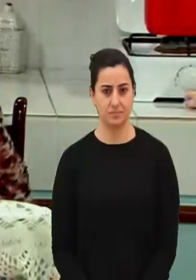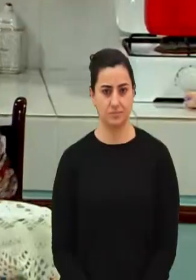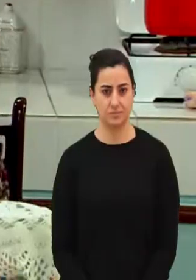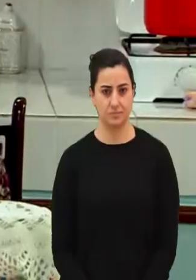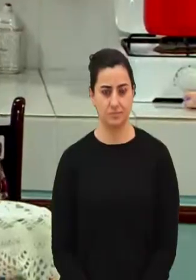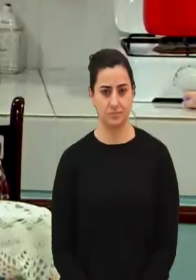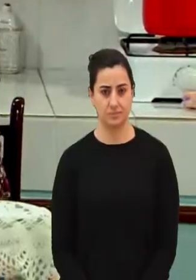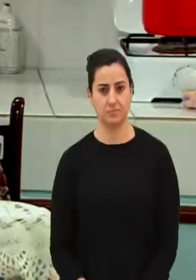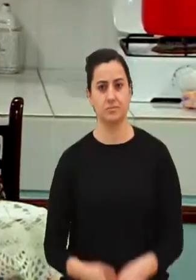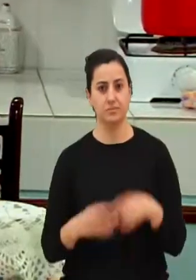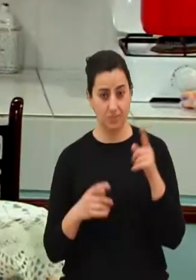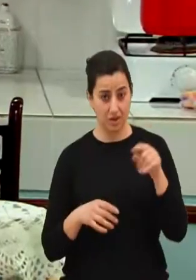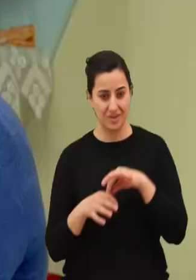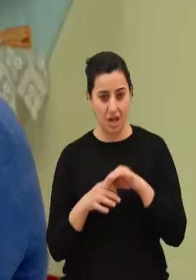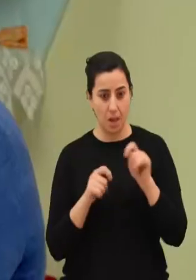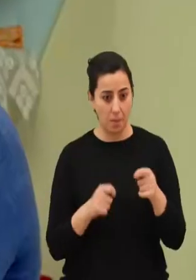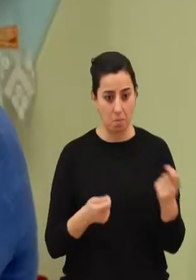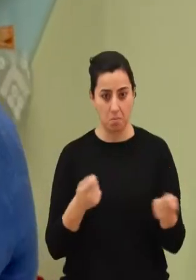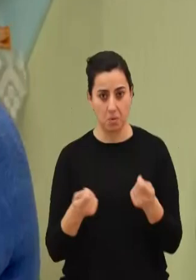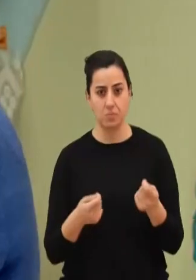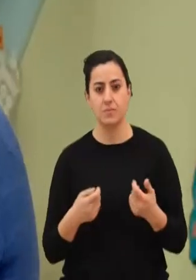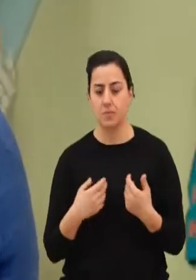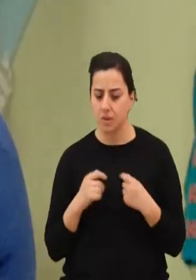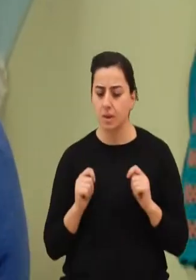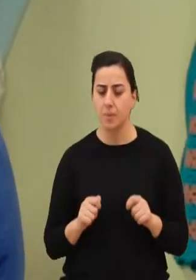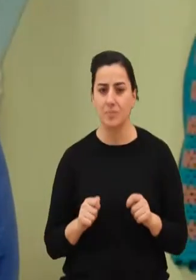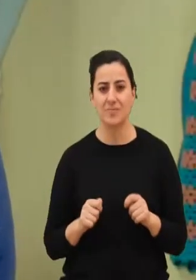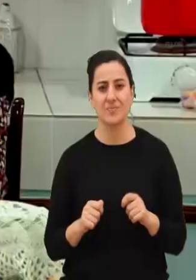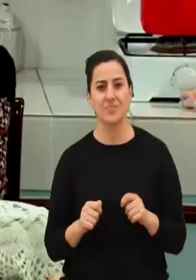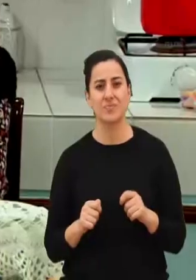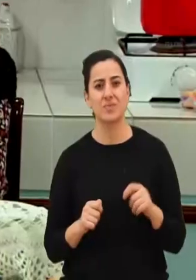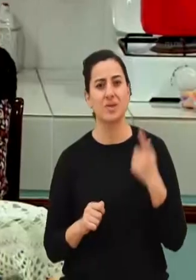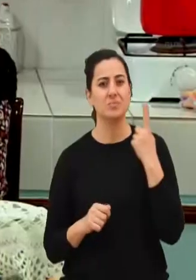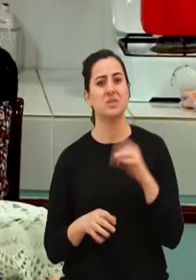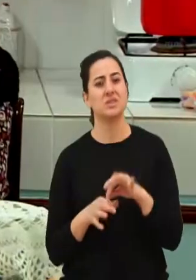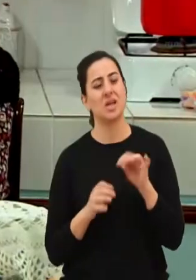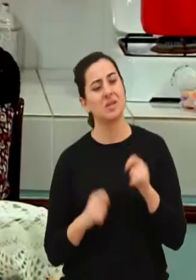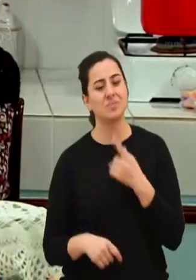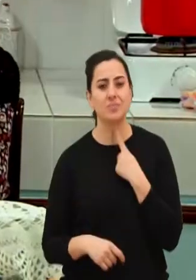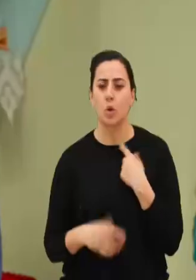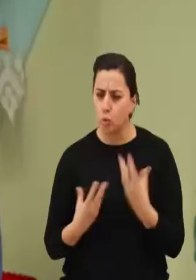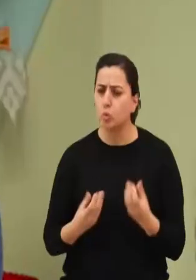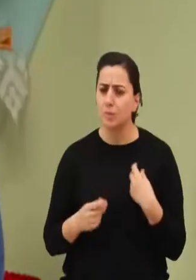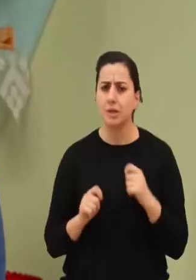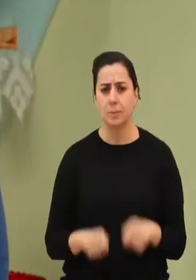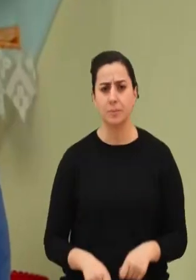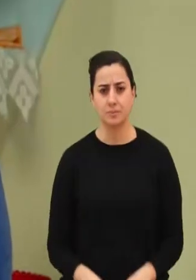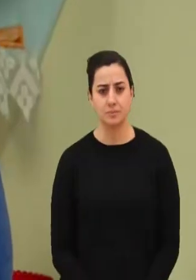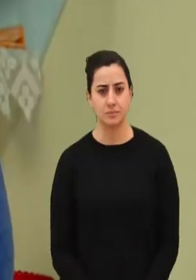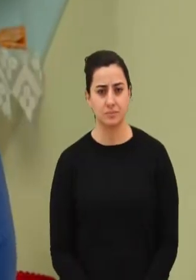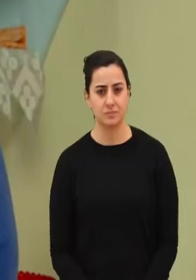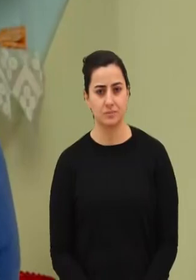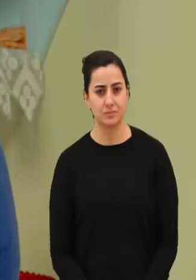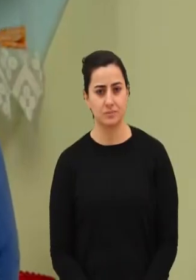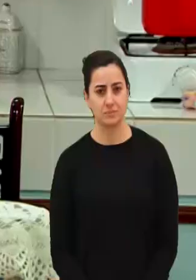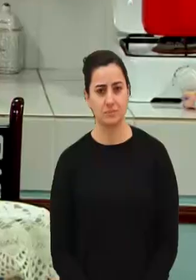Yapabilir misin aynı vakitte çay bana? Ya yapmam mı? İsteyin canım bir şey çay. Yaparım tabii canım ben iyi. Oh, tabii